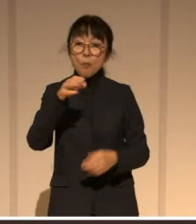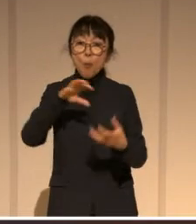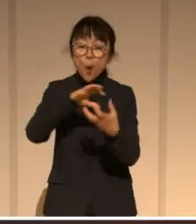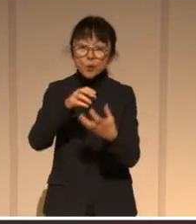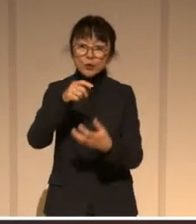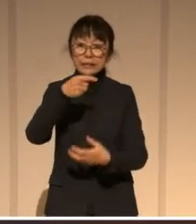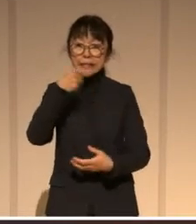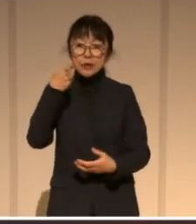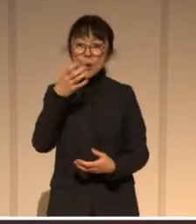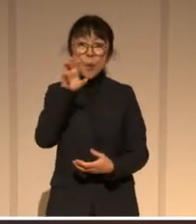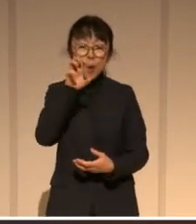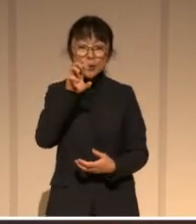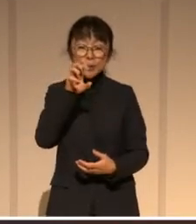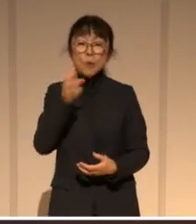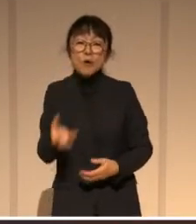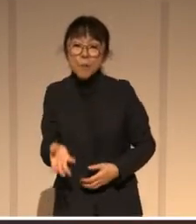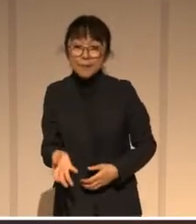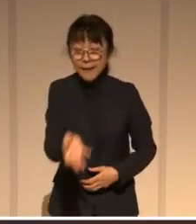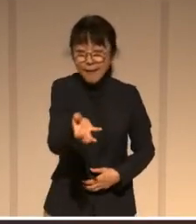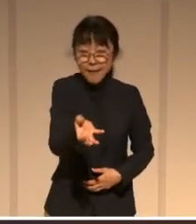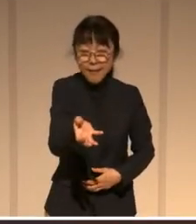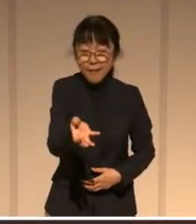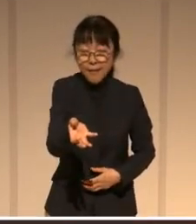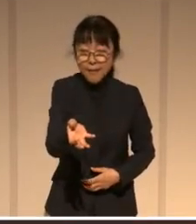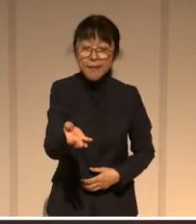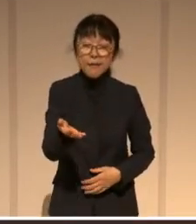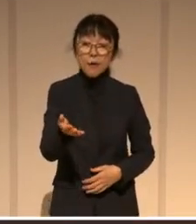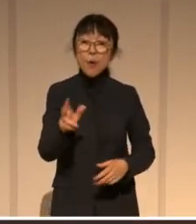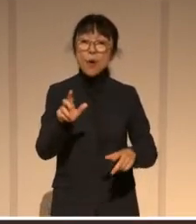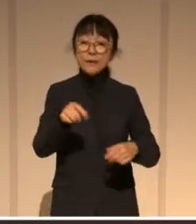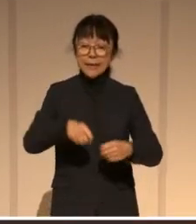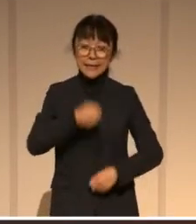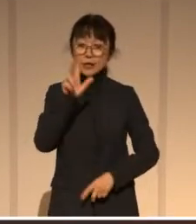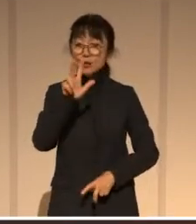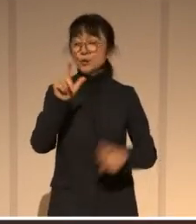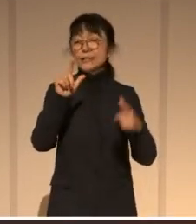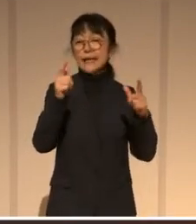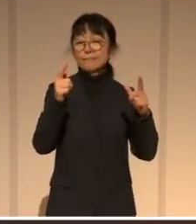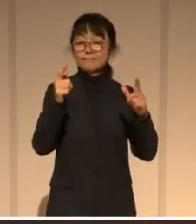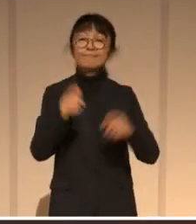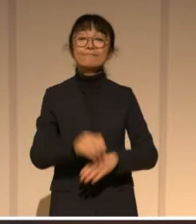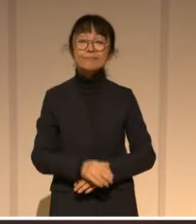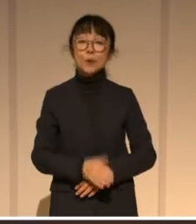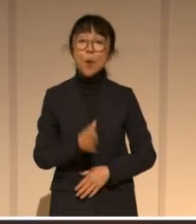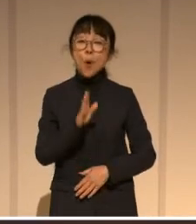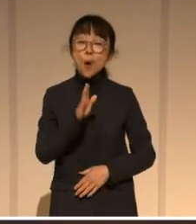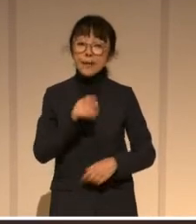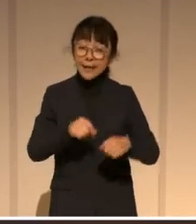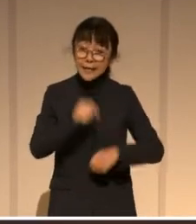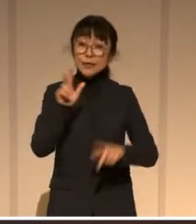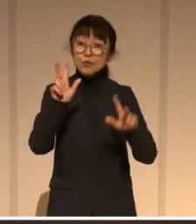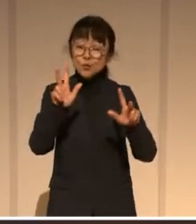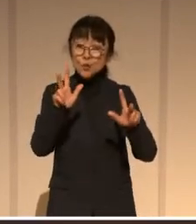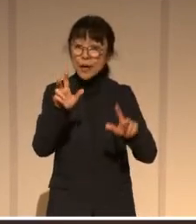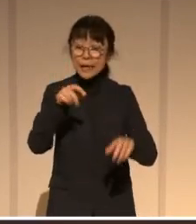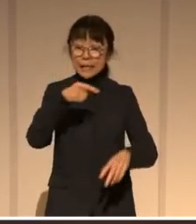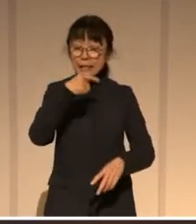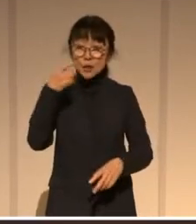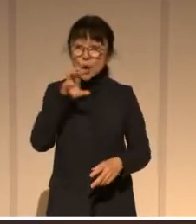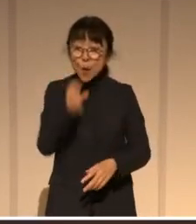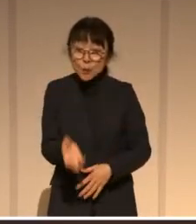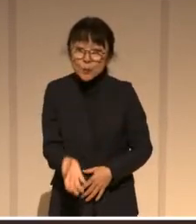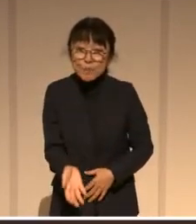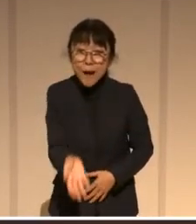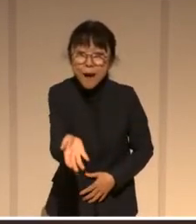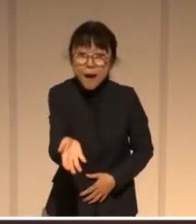今回は投げるボールとして使って進めてまいりますで本題のボッチャはこの白いジャックゾールをまず投げて